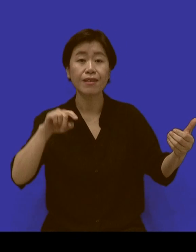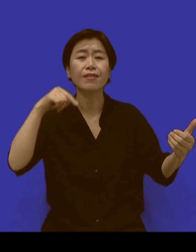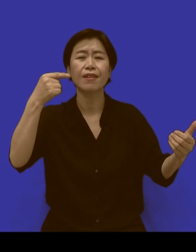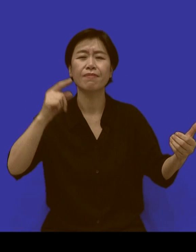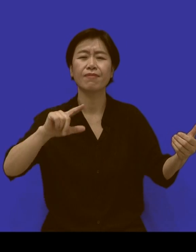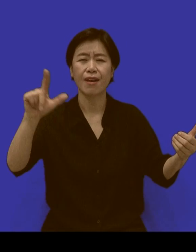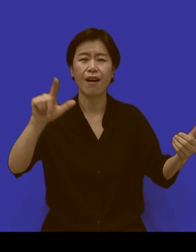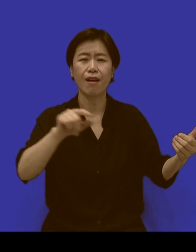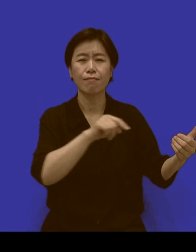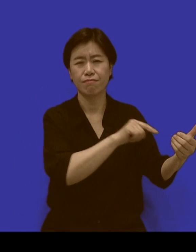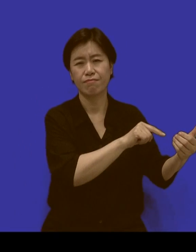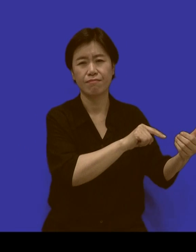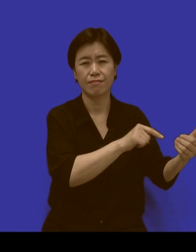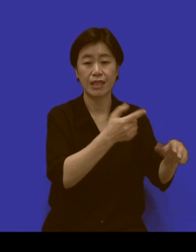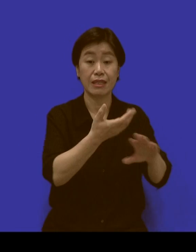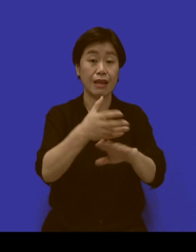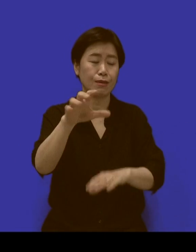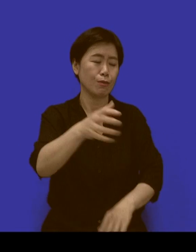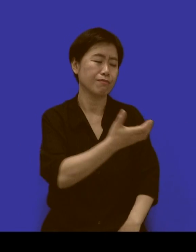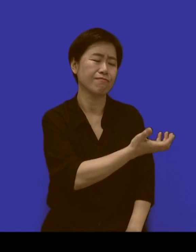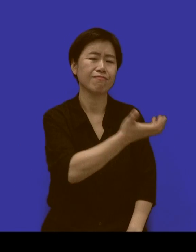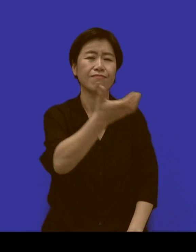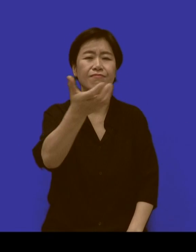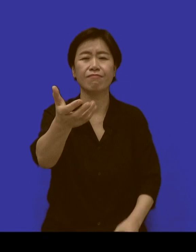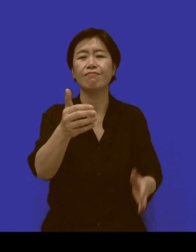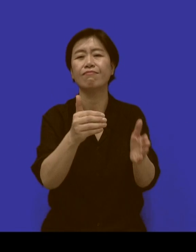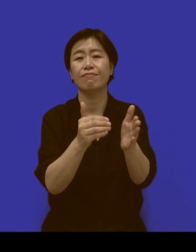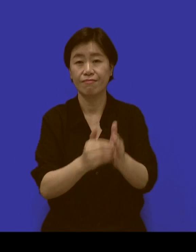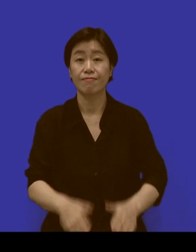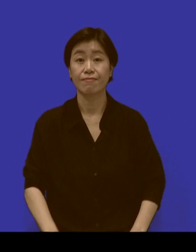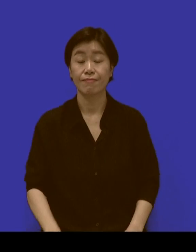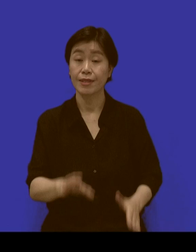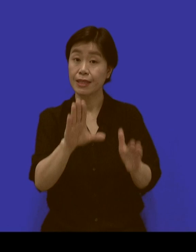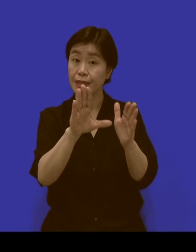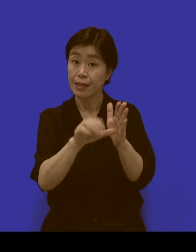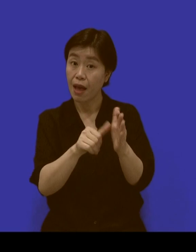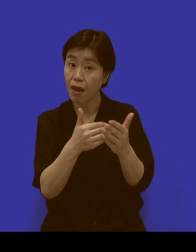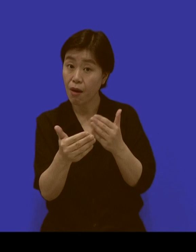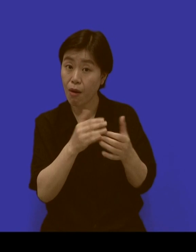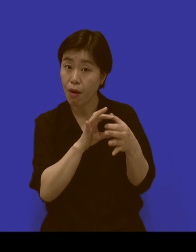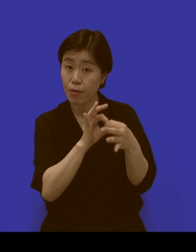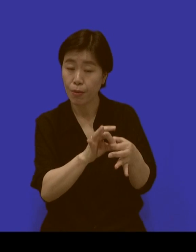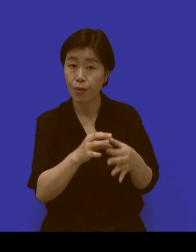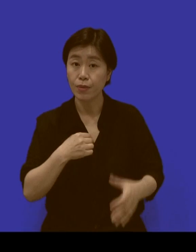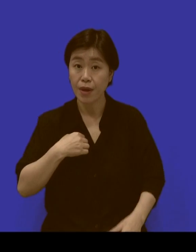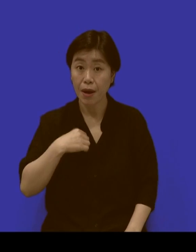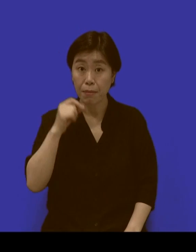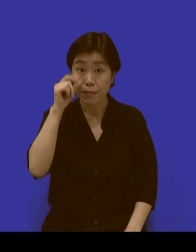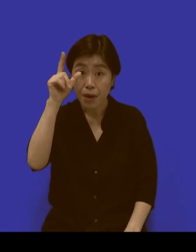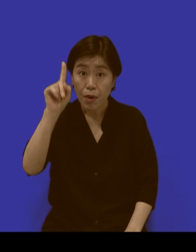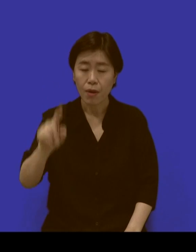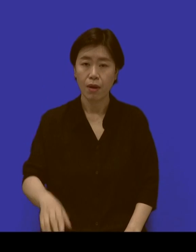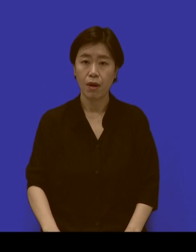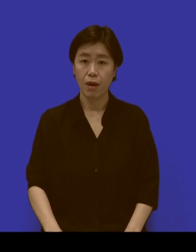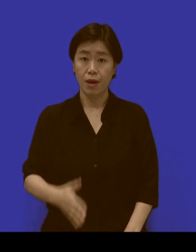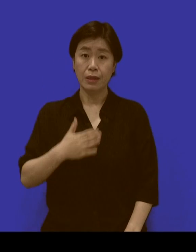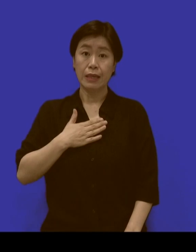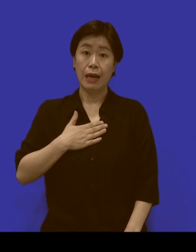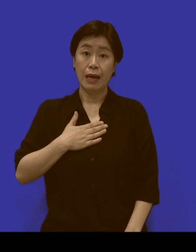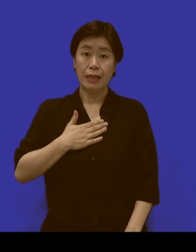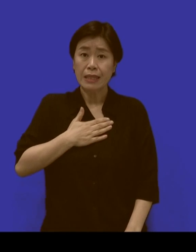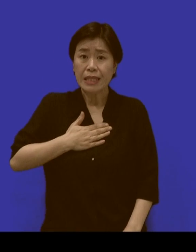정말. 그래서 이 일을 겪고 나면서 제가 깨달았던 게 저같이 완악한